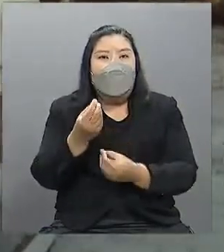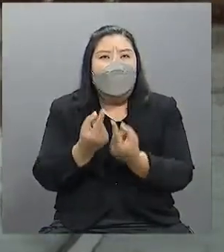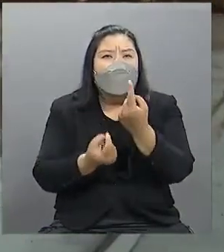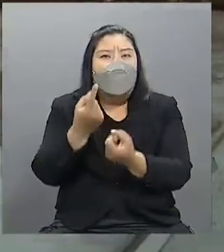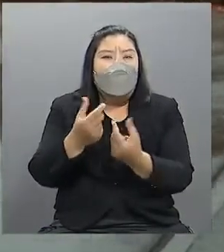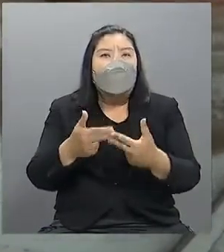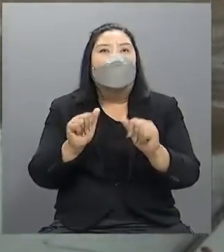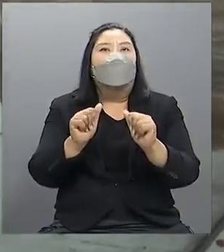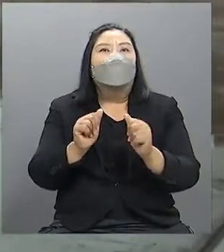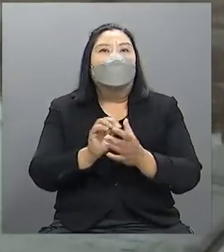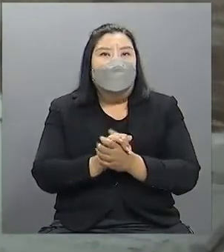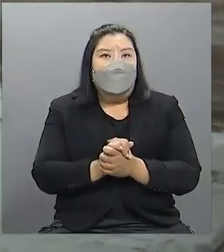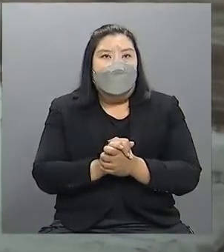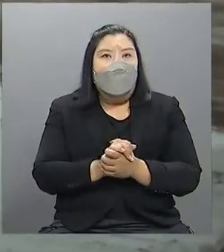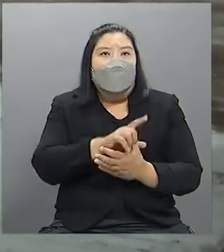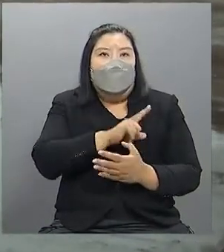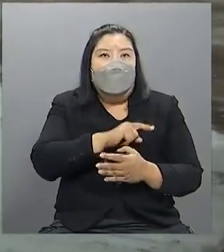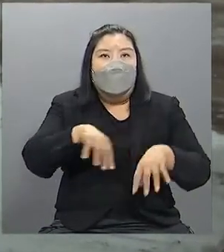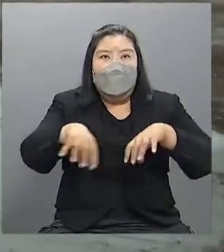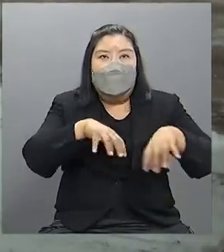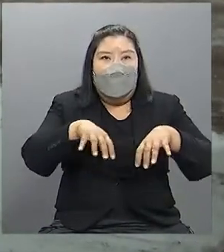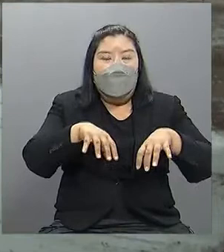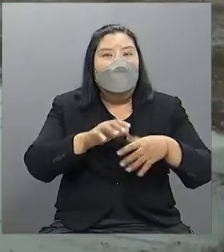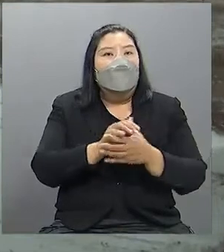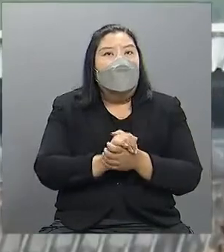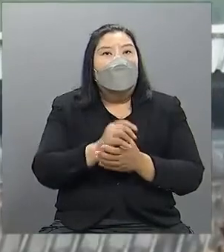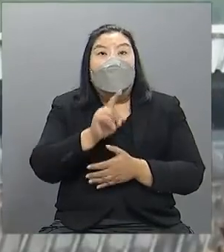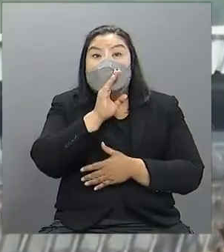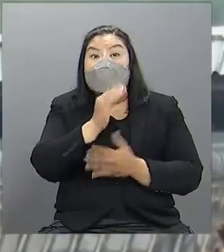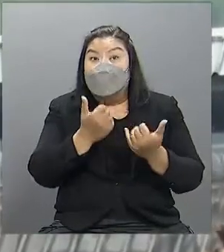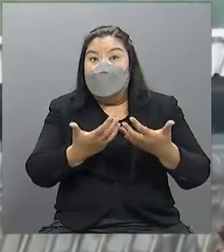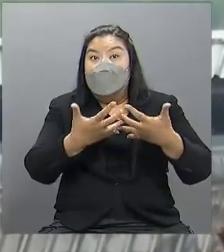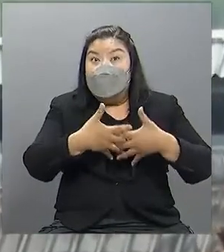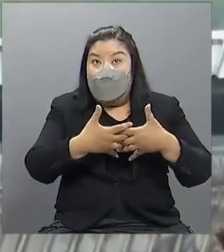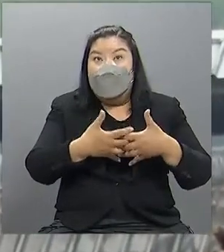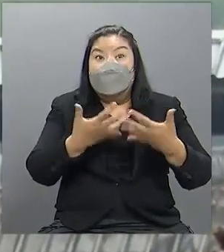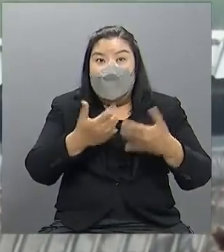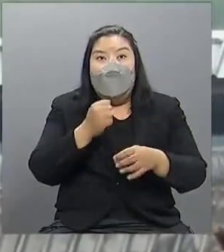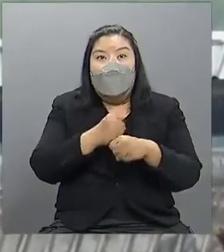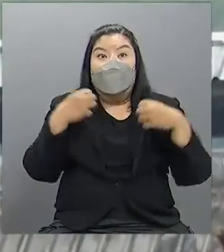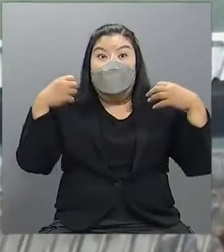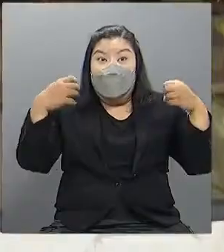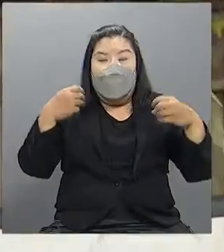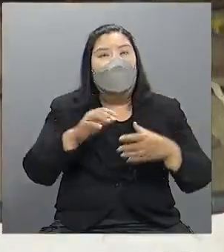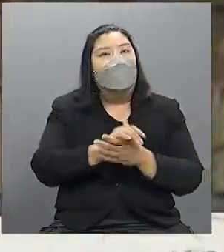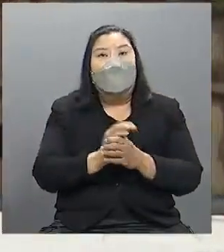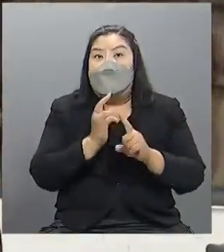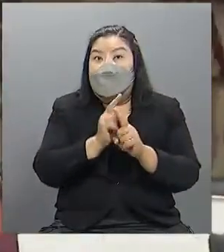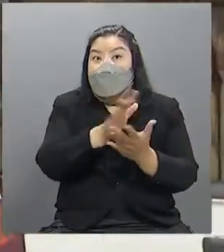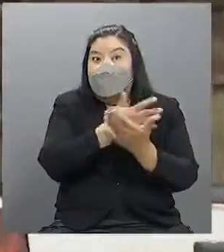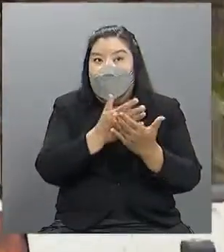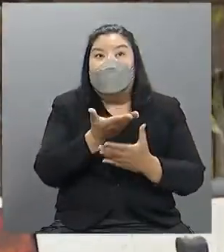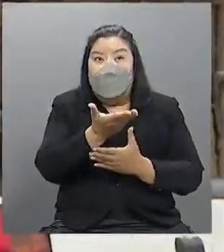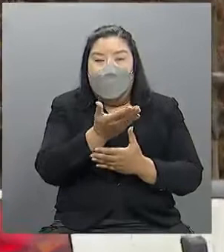ผู้บริหารโรงงานสกัดน้ำมันปาล์มระบุว่าหากโรงงานสามารถเดินเครื่องผลิตไฟฟ้าส่งขายได้ตามแผนจะทำให้เกษตรกรชาวสวนปาล์มน้